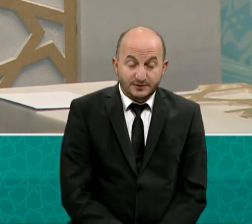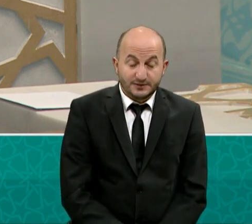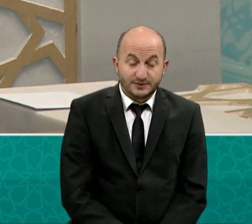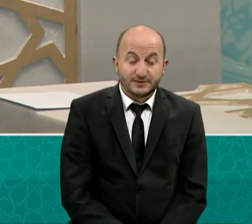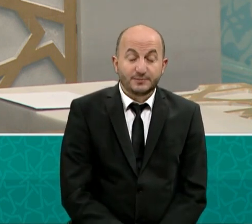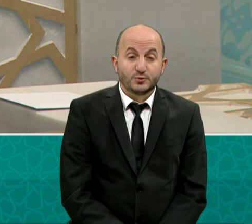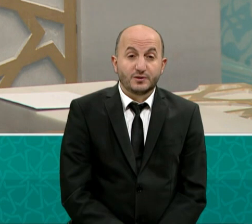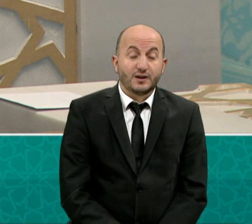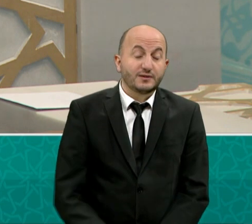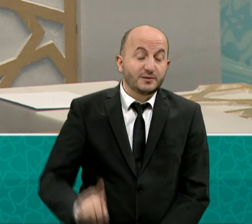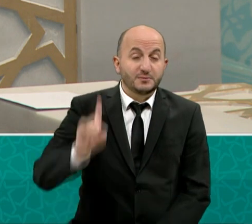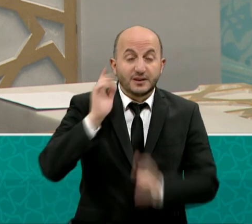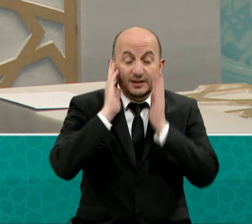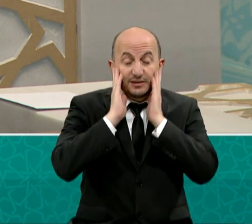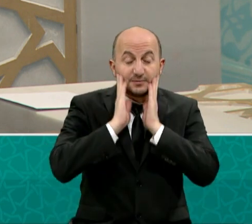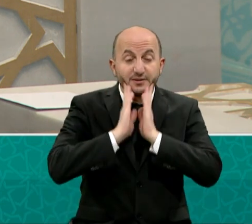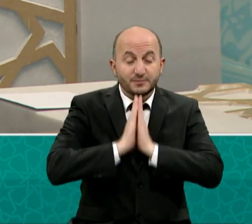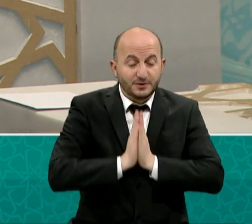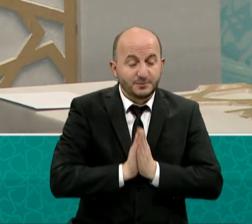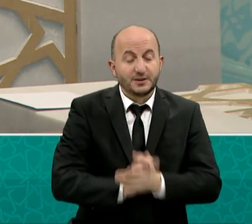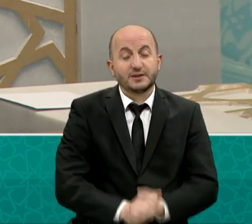mu'minat velhamdülillahi rabbil alemin.